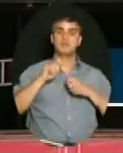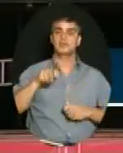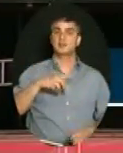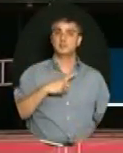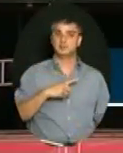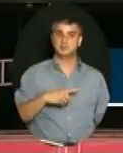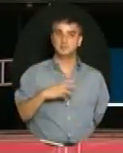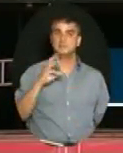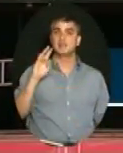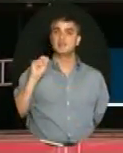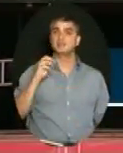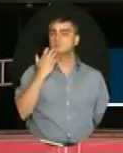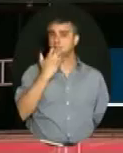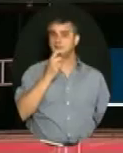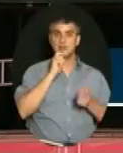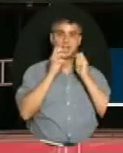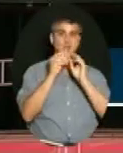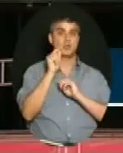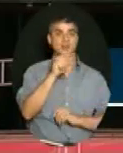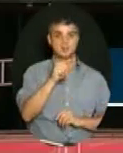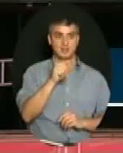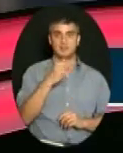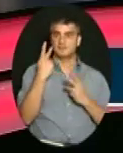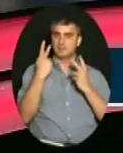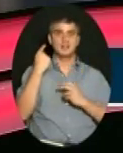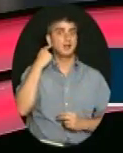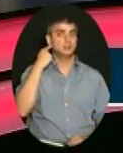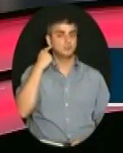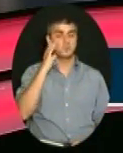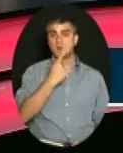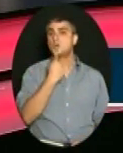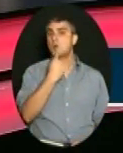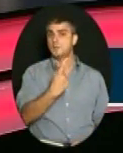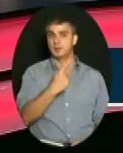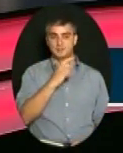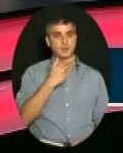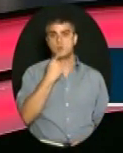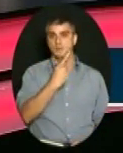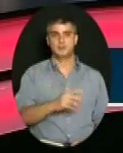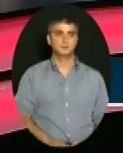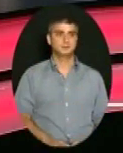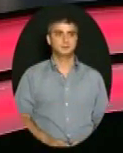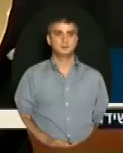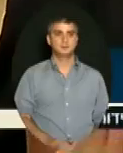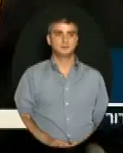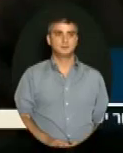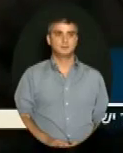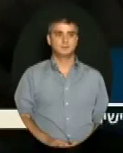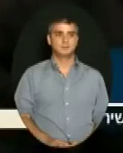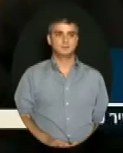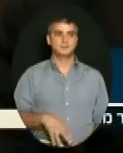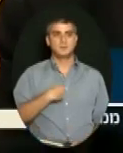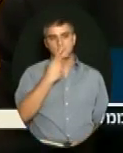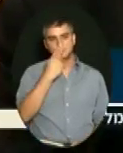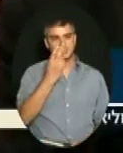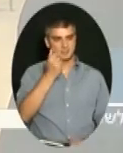הכנסת ניסים זאב בראיון איתך, וכדאי לשמוע מה הוא תרם לעניין. מסתכל קצת